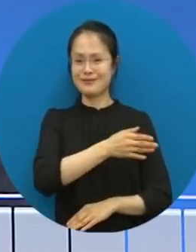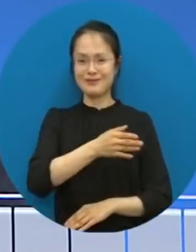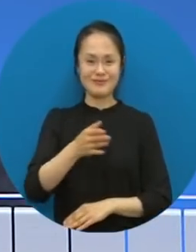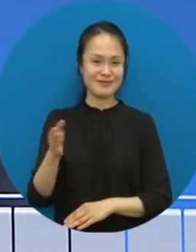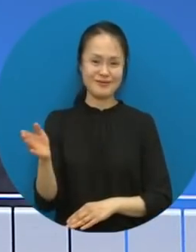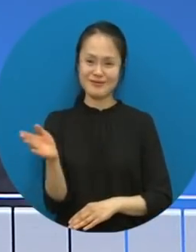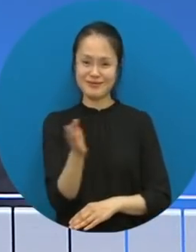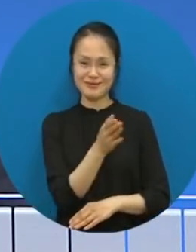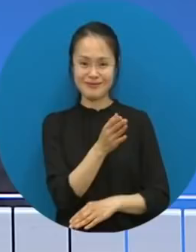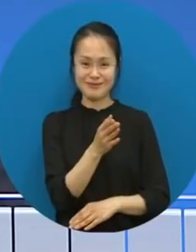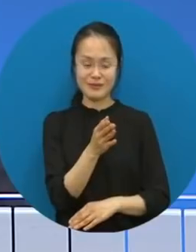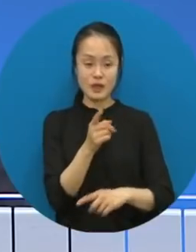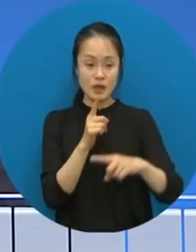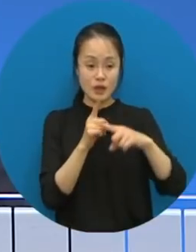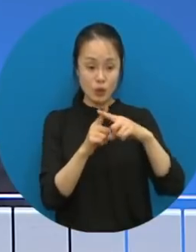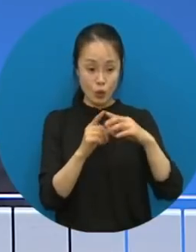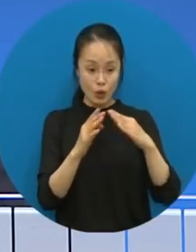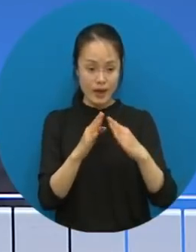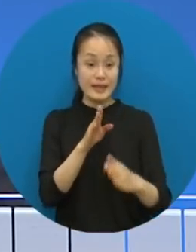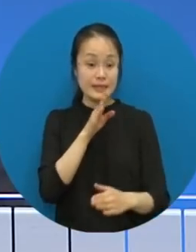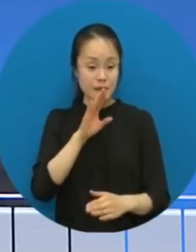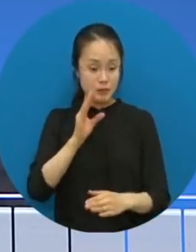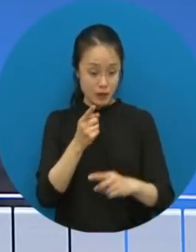교회냐가 문제입니다.